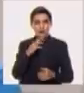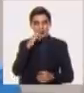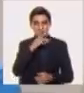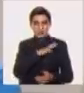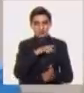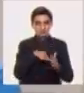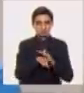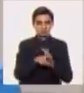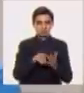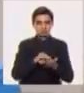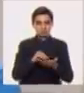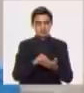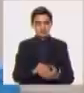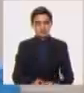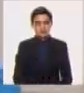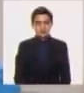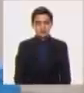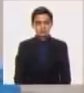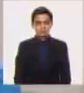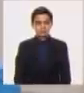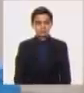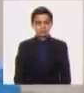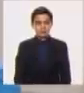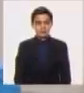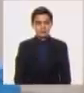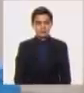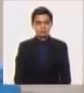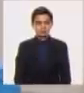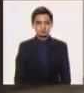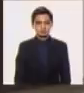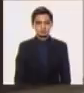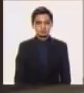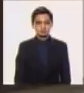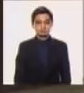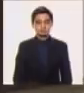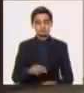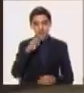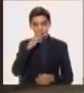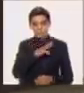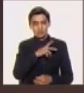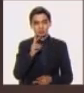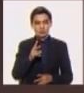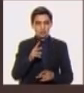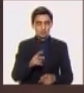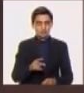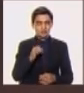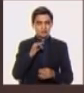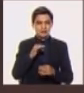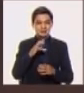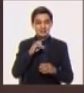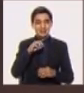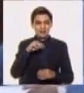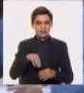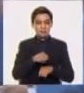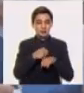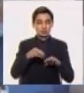тапқан? Ғылыми лингвистикалық сараптама жүргізу басында 422 қателік анықталған. Қате кімдерден кетті? Сенат митинг